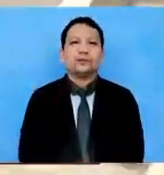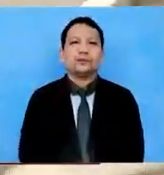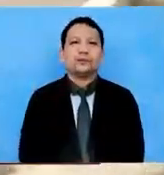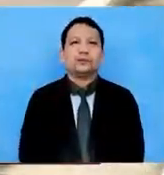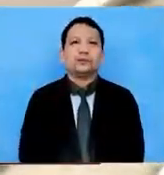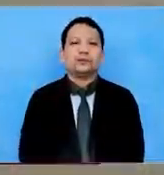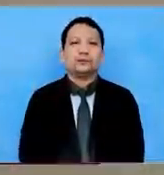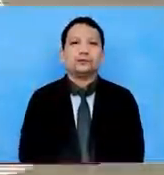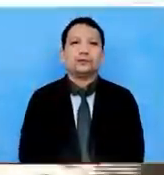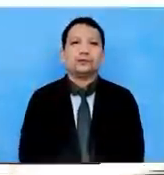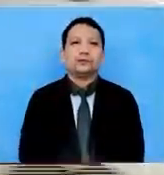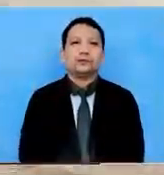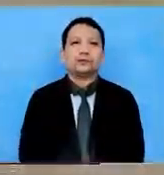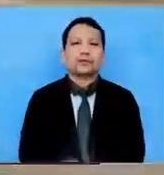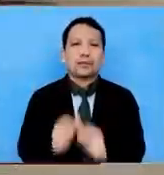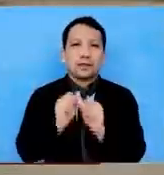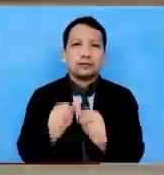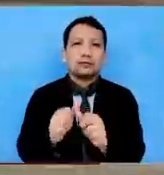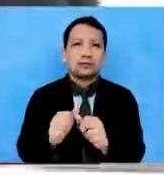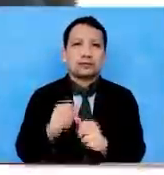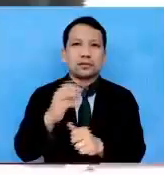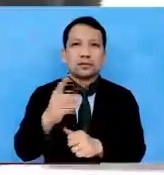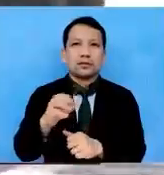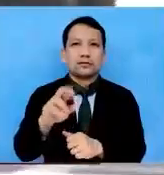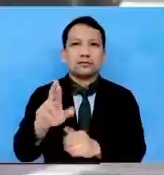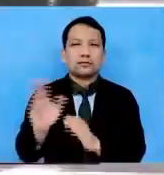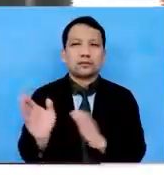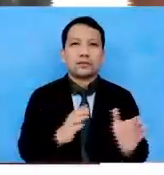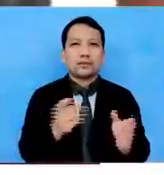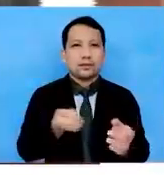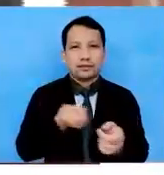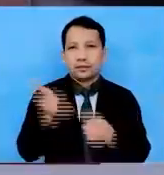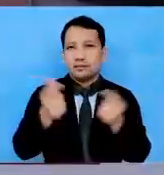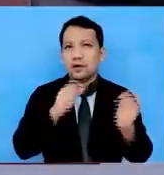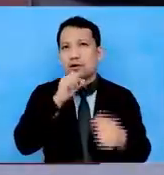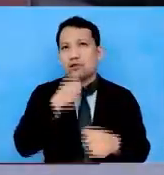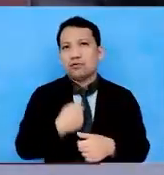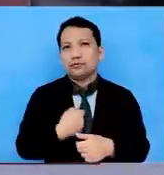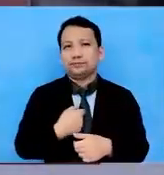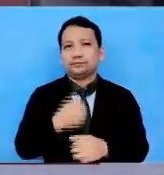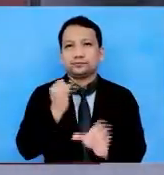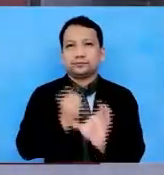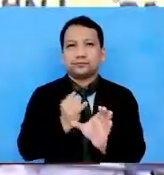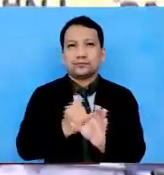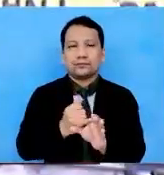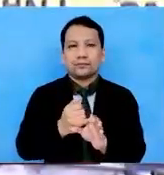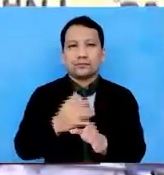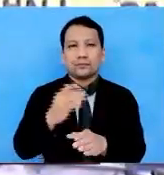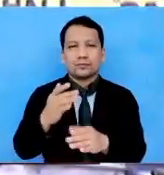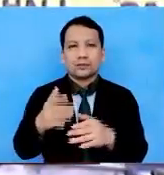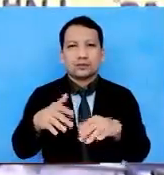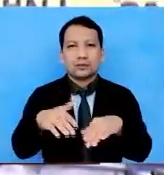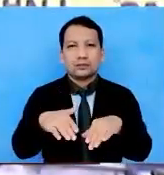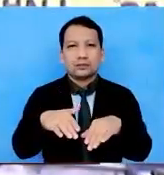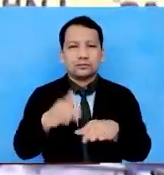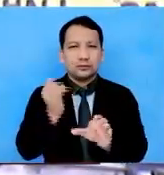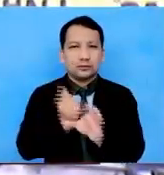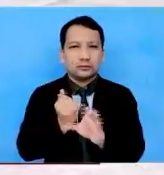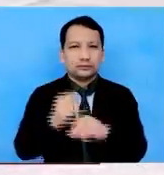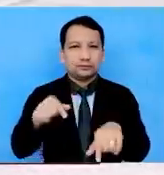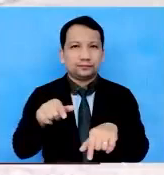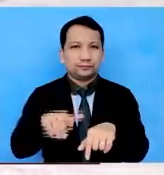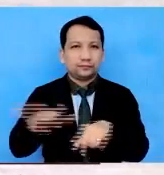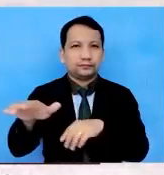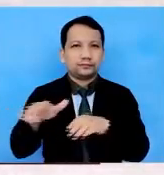Wala nang atrasan ng Department of Transportation sa plano nitong tanggalin ang mga luma, mausok at karag-karag na jeepney sa mga